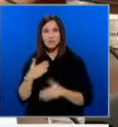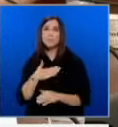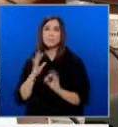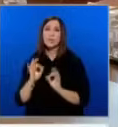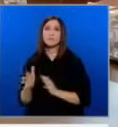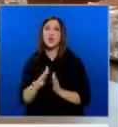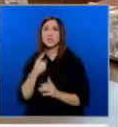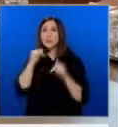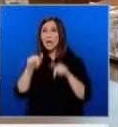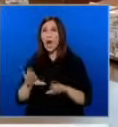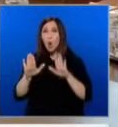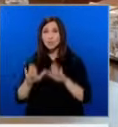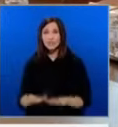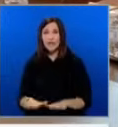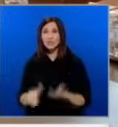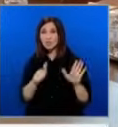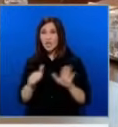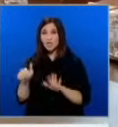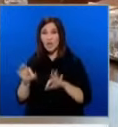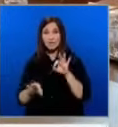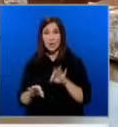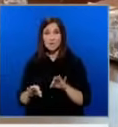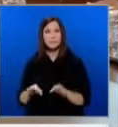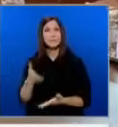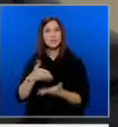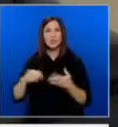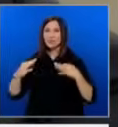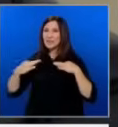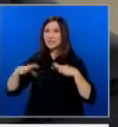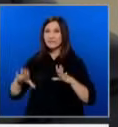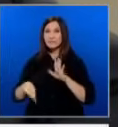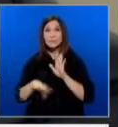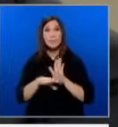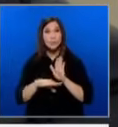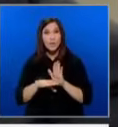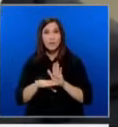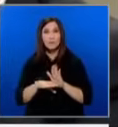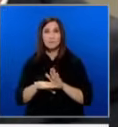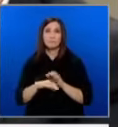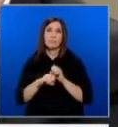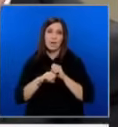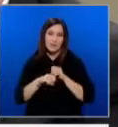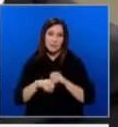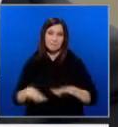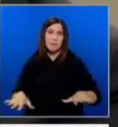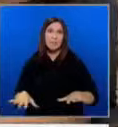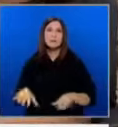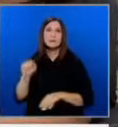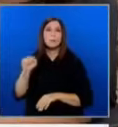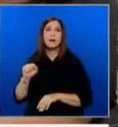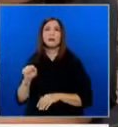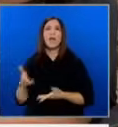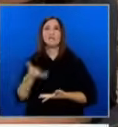ИТН, за сега остава с 66 гласа, част от независимите депутати на разпадналата се партия